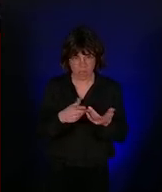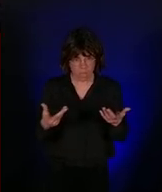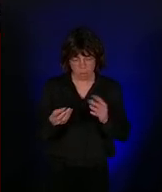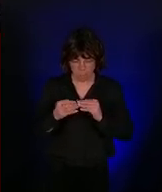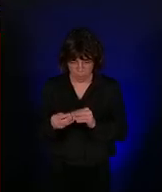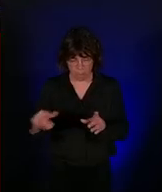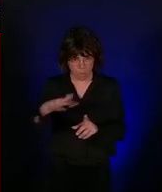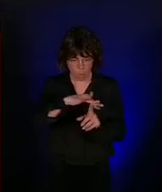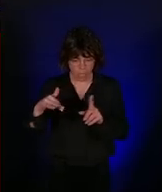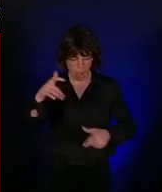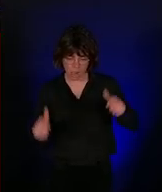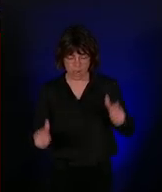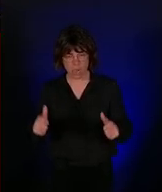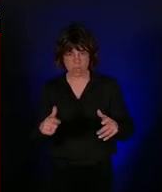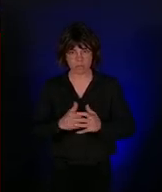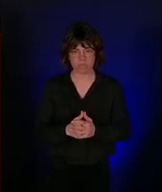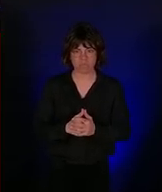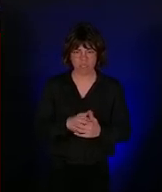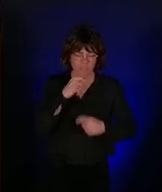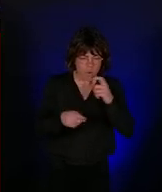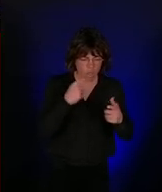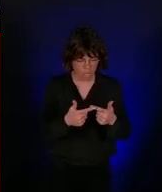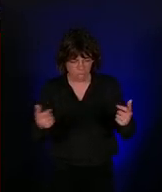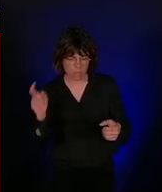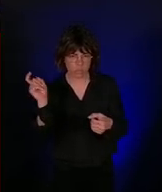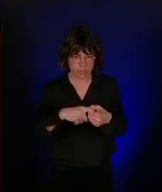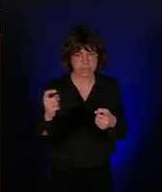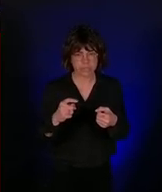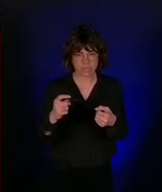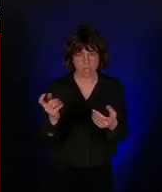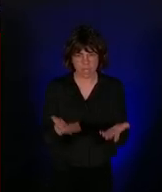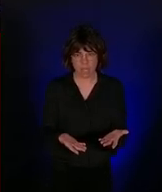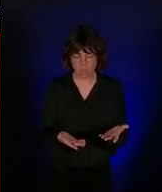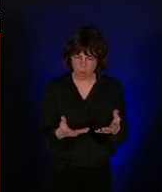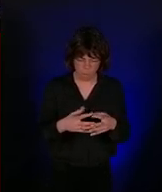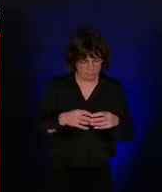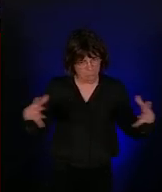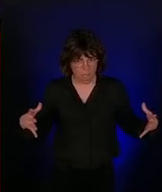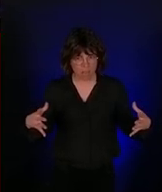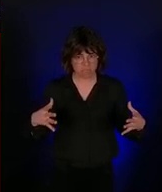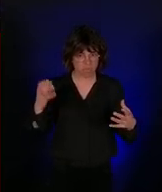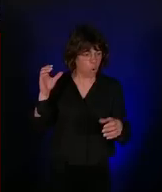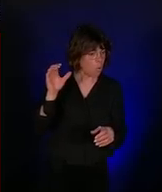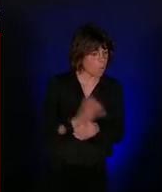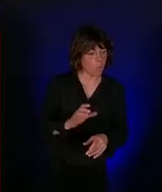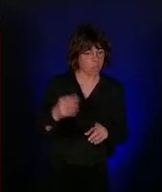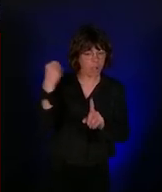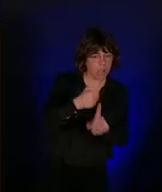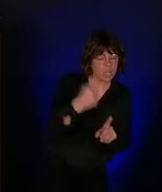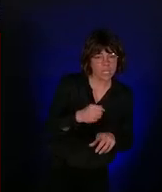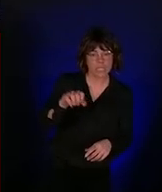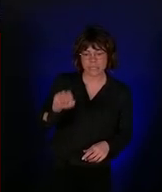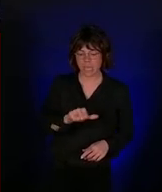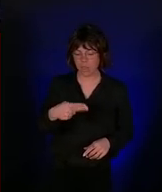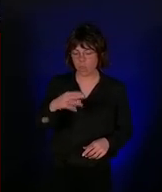pas. Les faits de criminalisation de l'action syndicale sont nombreux. Que ce soit à l'encontre de militants d'entreprise à Sanofi,